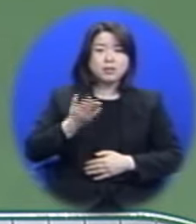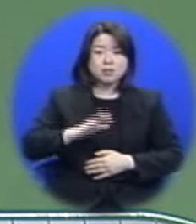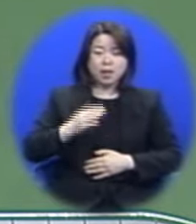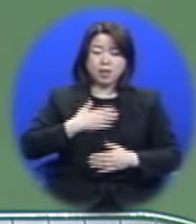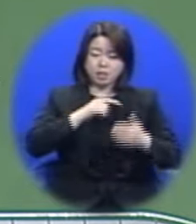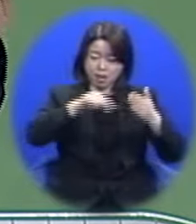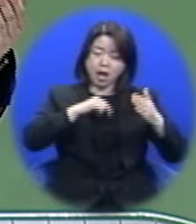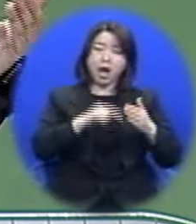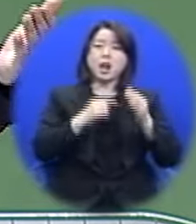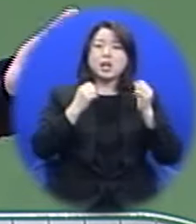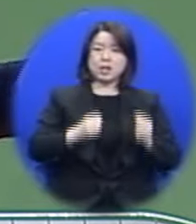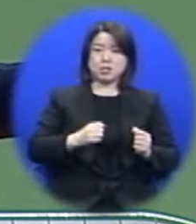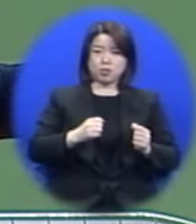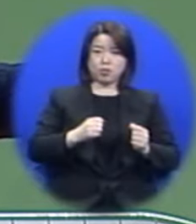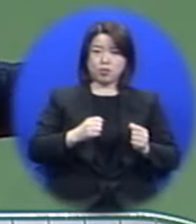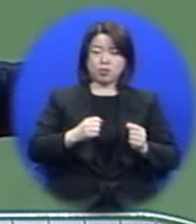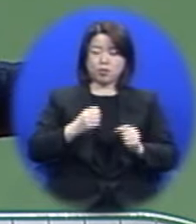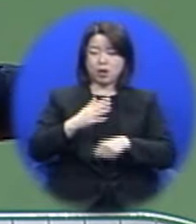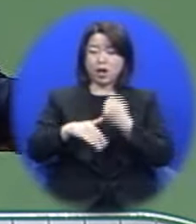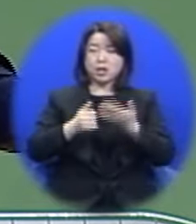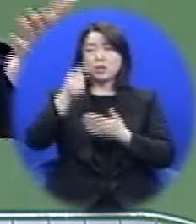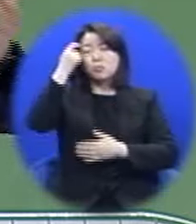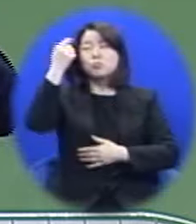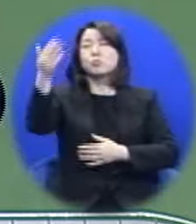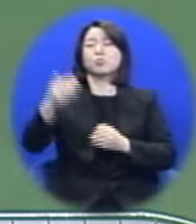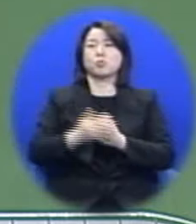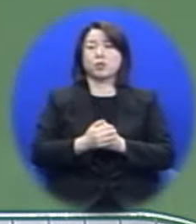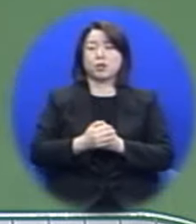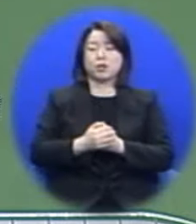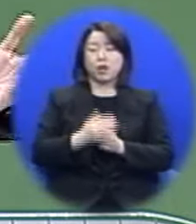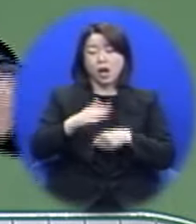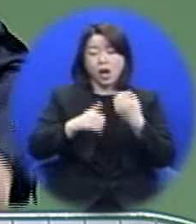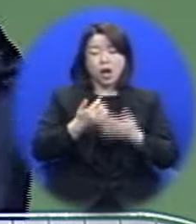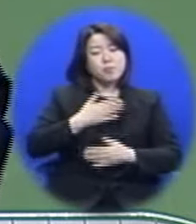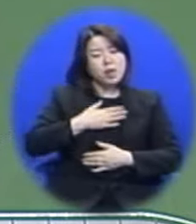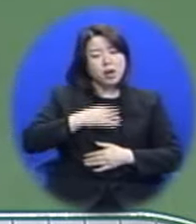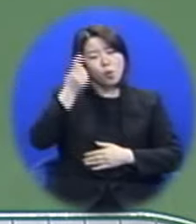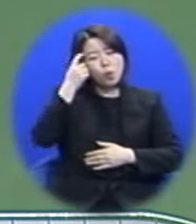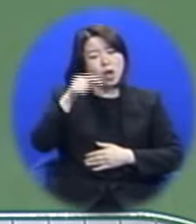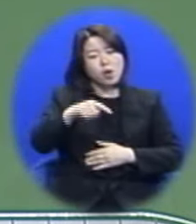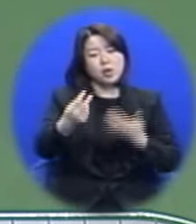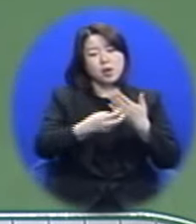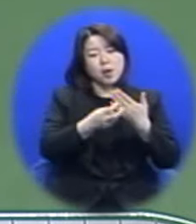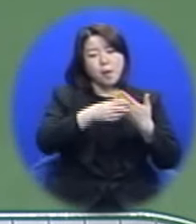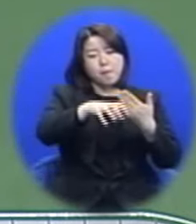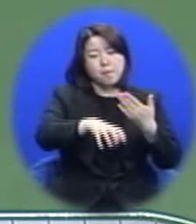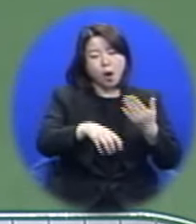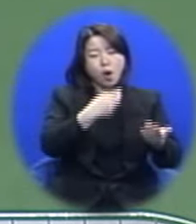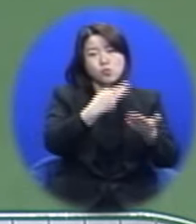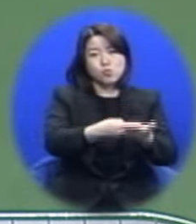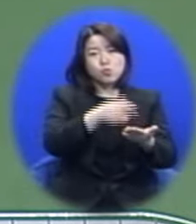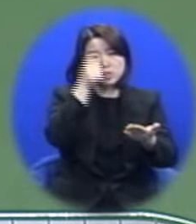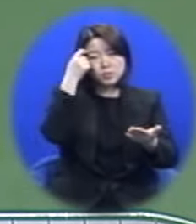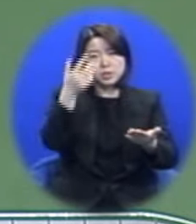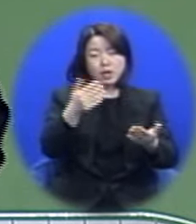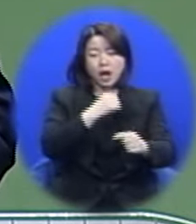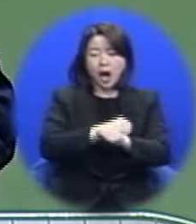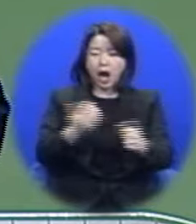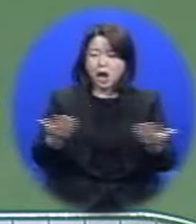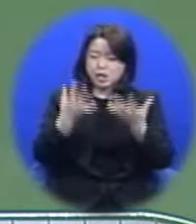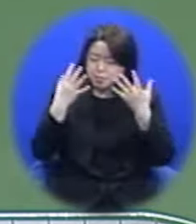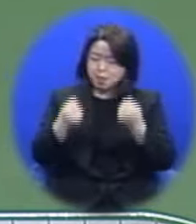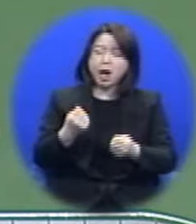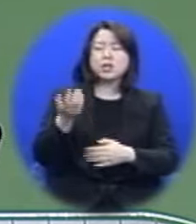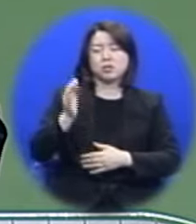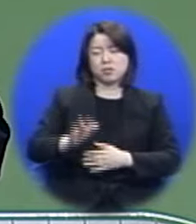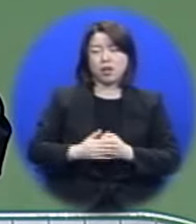그래서 하나님께 묻습니다. 하나님, 내가 왜 여기 이렇게 병원에 누워 있어야 돼요? 할 일이 너무 많은데. 그때